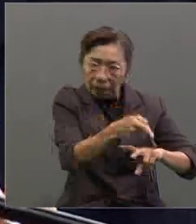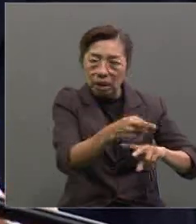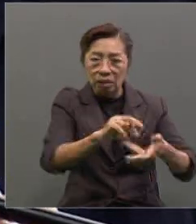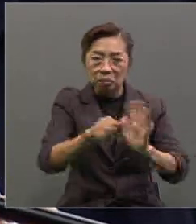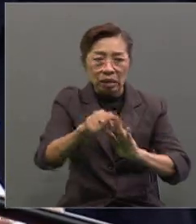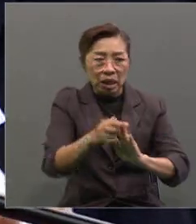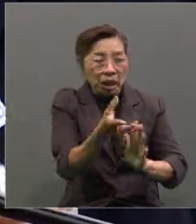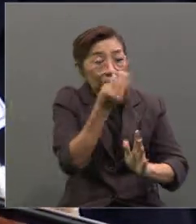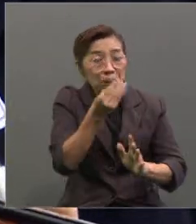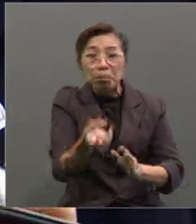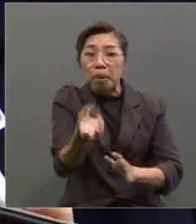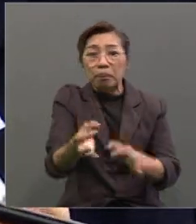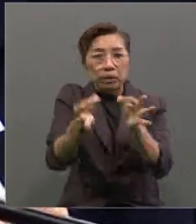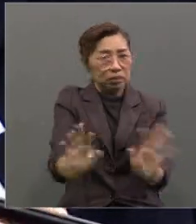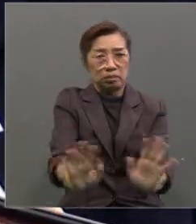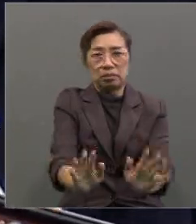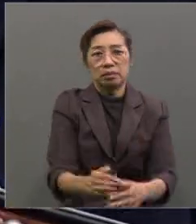ค่ะ